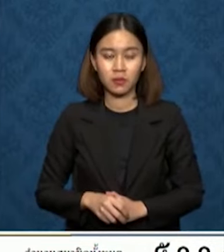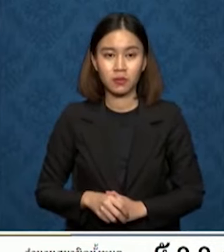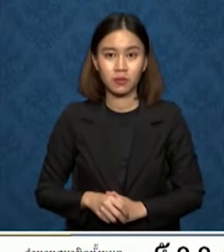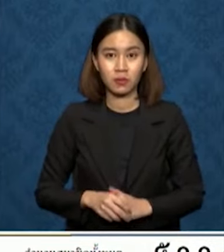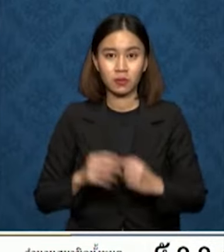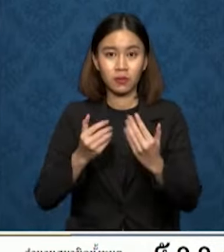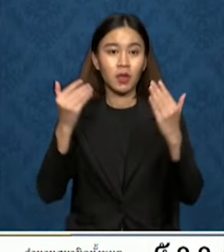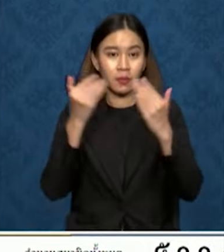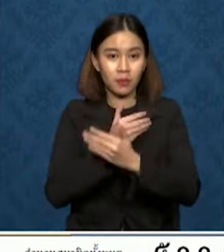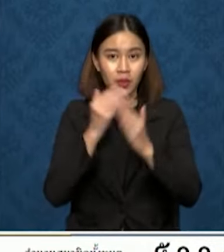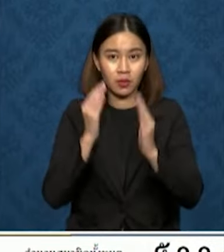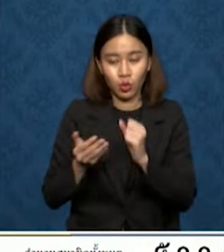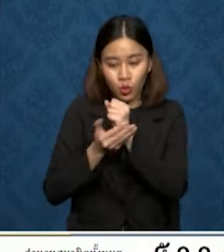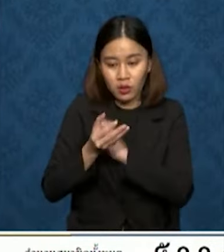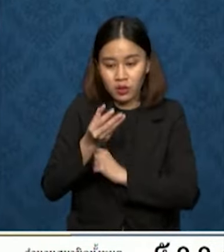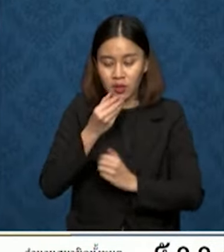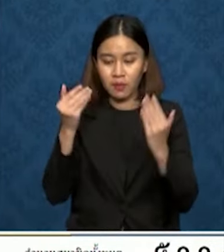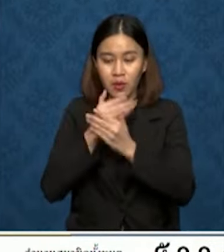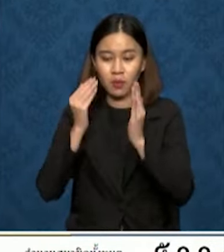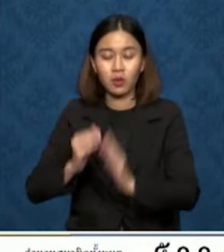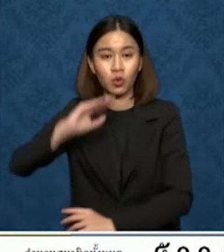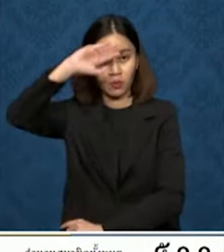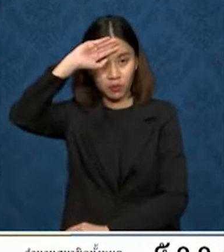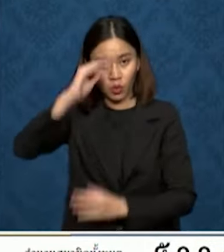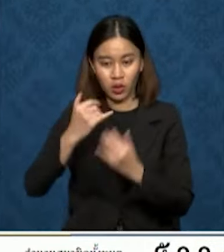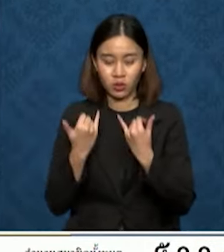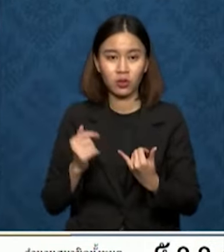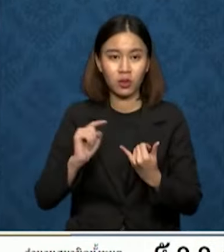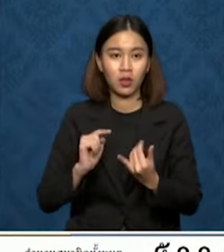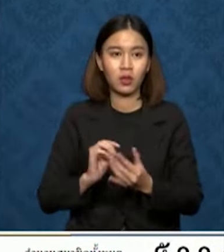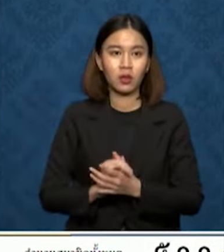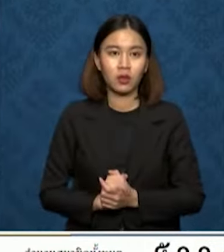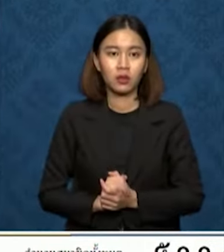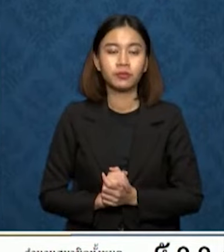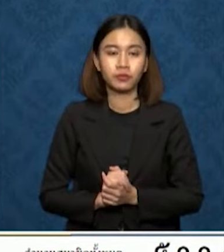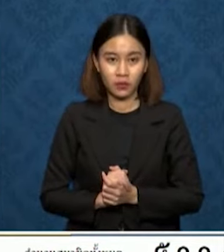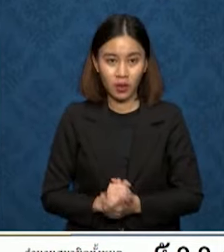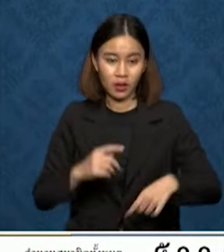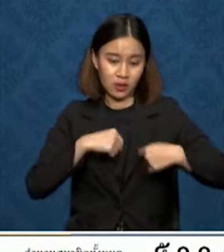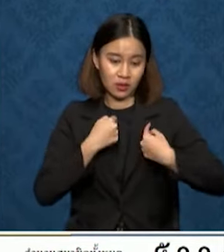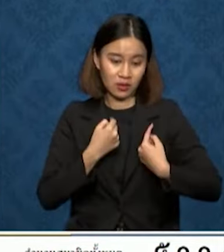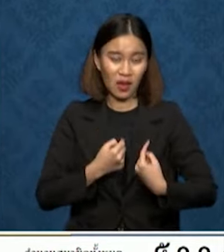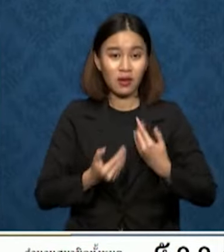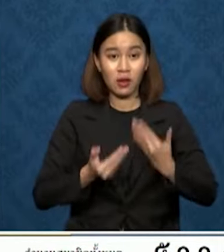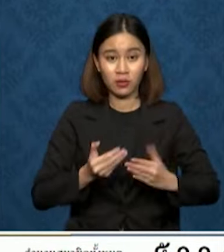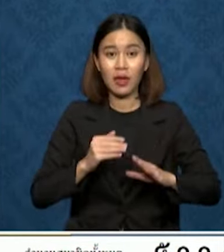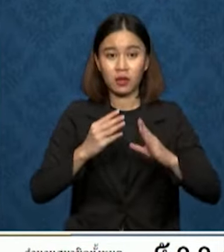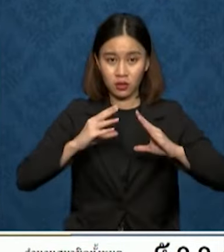การเปลี่ยนผู้เสพ เป็นผู้ป่วยตรนี้เองเี่ยเขาตองสมัครใจเทานั้นนะครับ